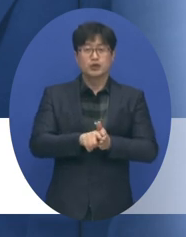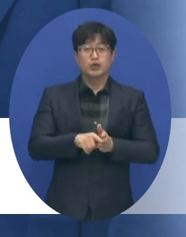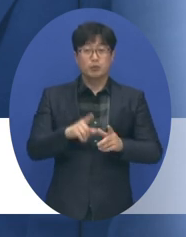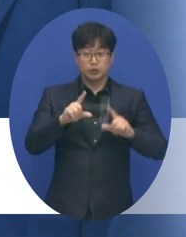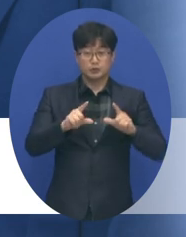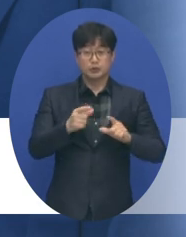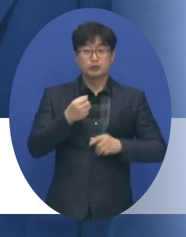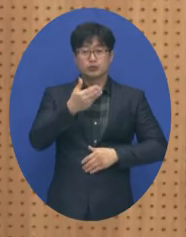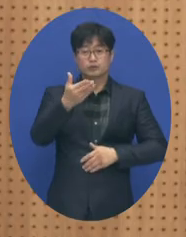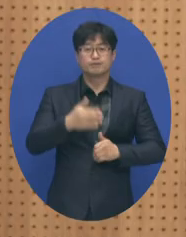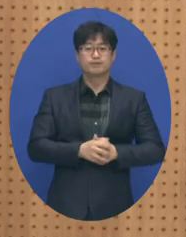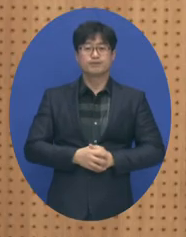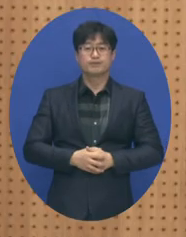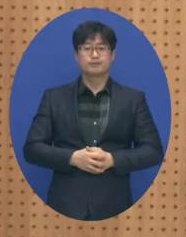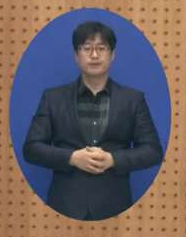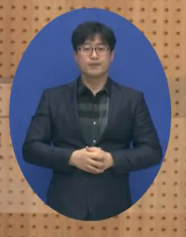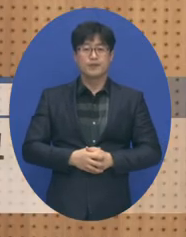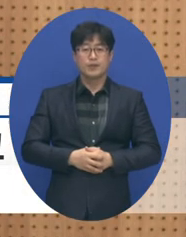정리해봤습니다.